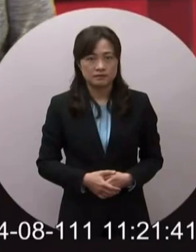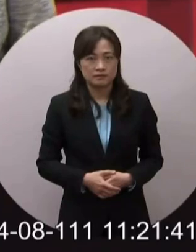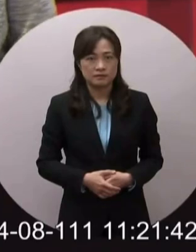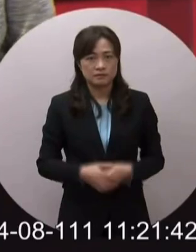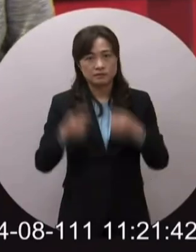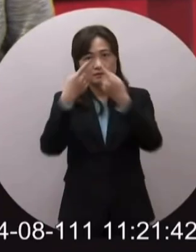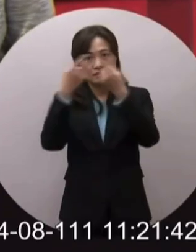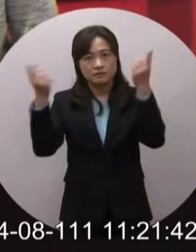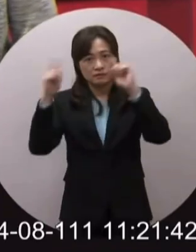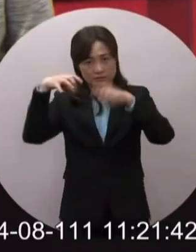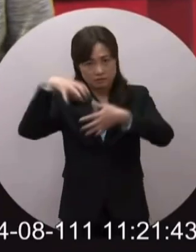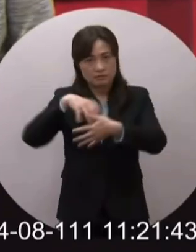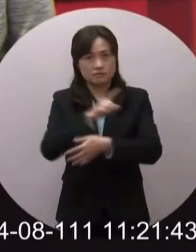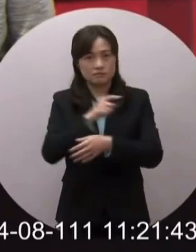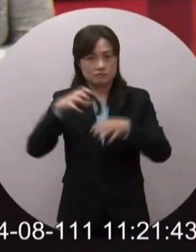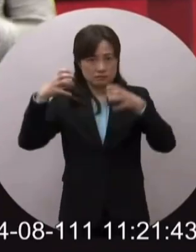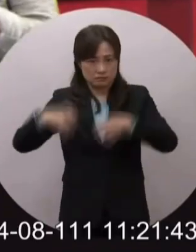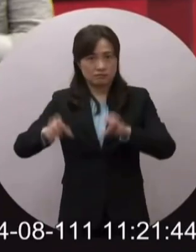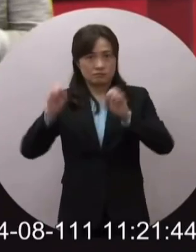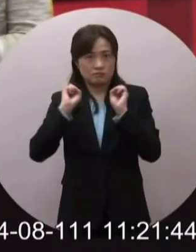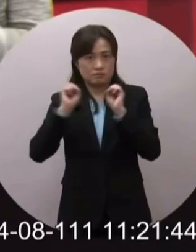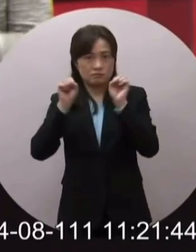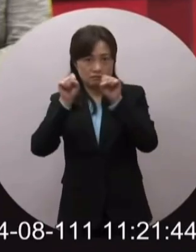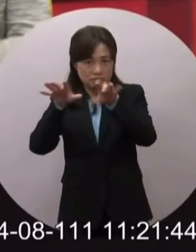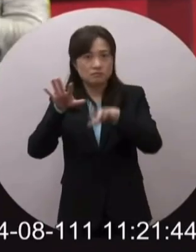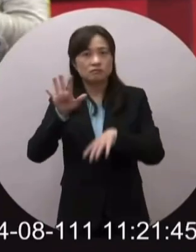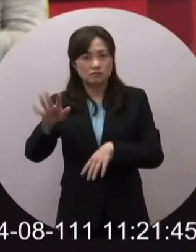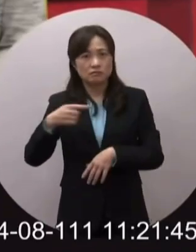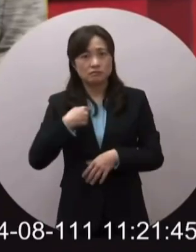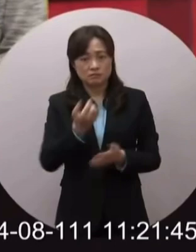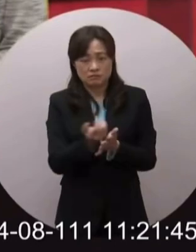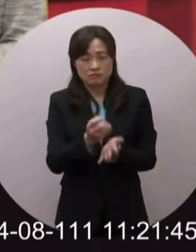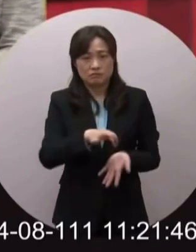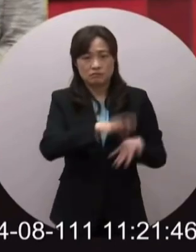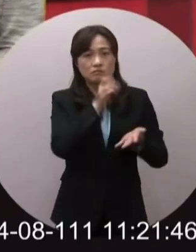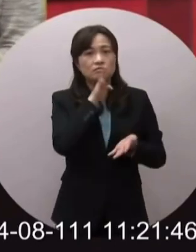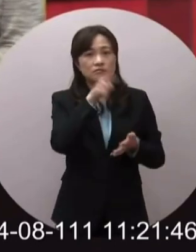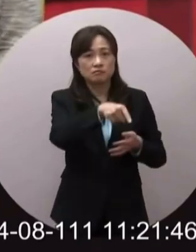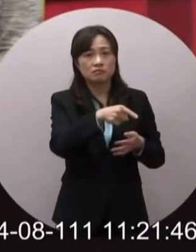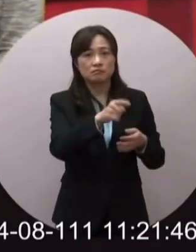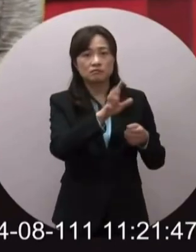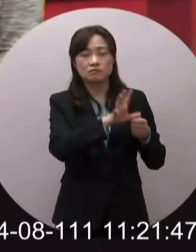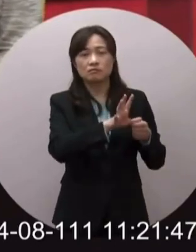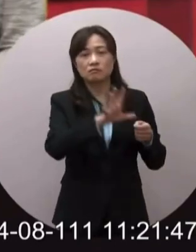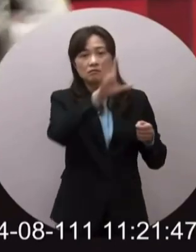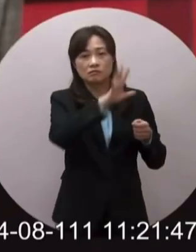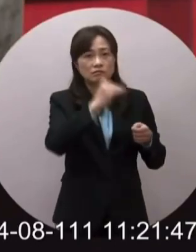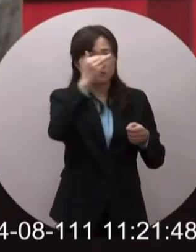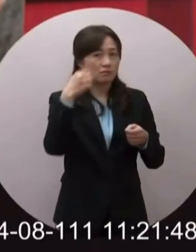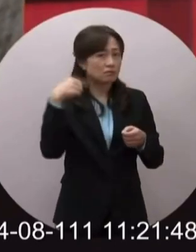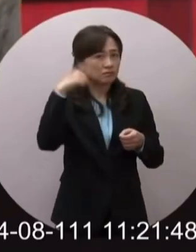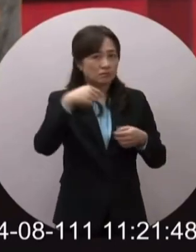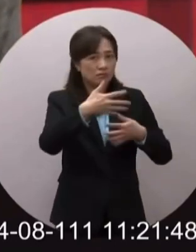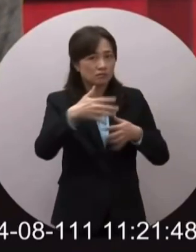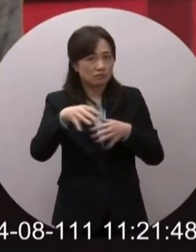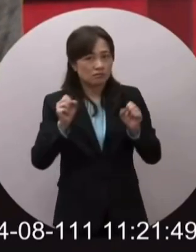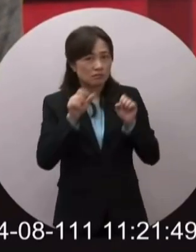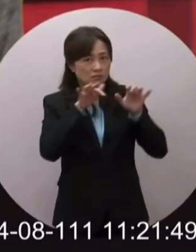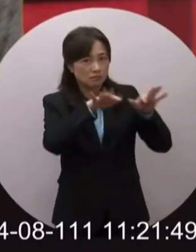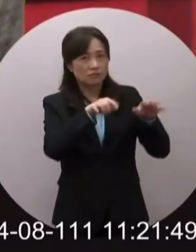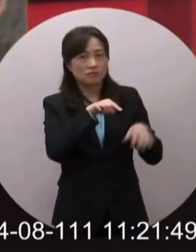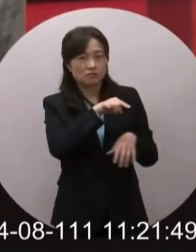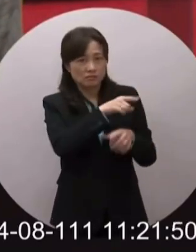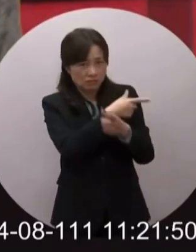大学你没有装啊？我刚刚讲的是说，高中职你有装了，班班有冷气嘛？ 过去 这个同一个政